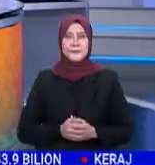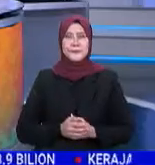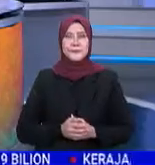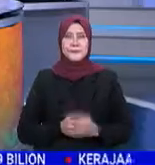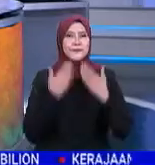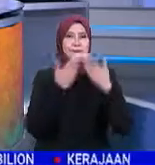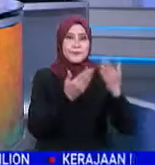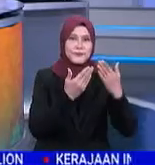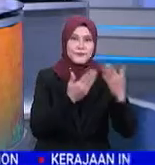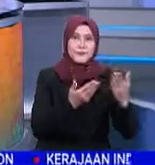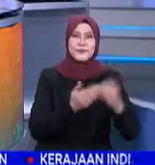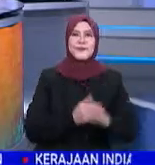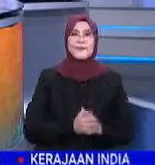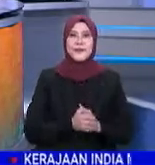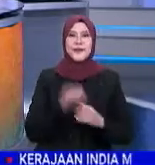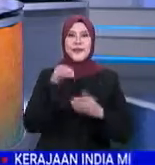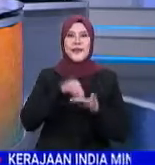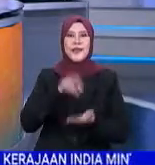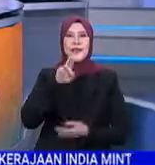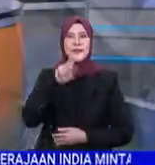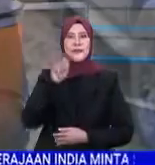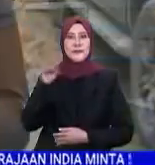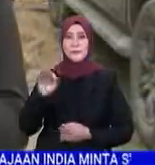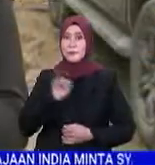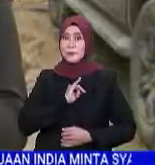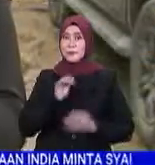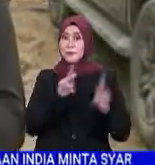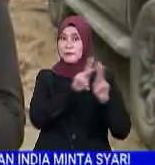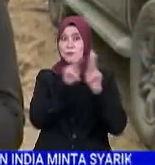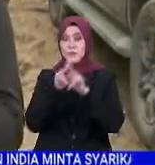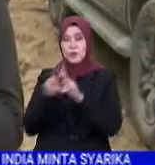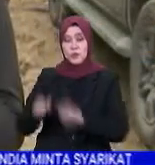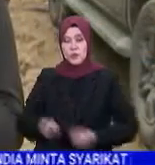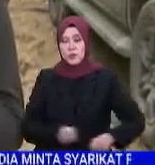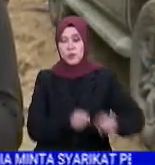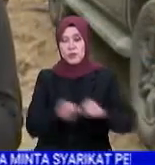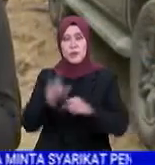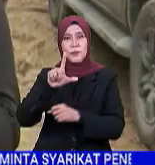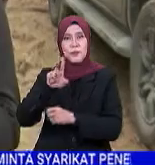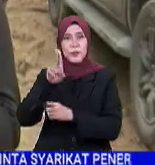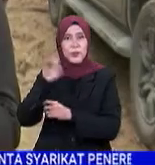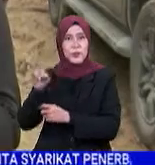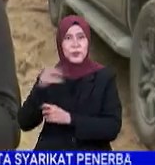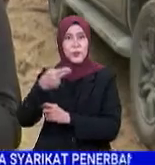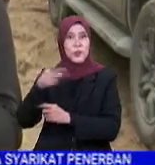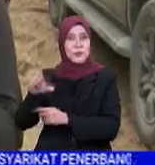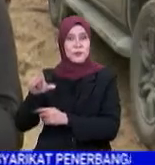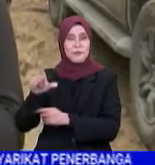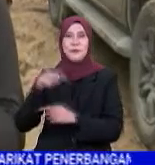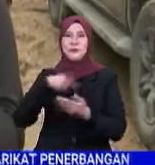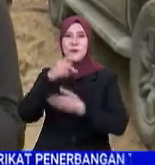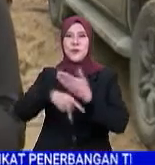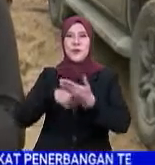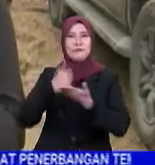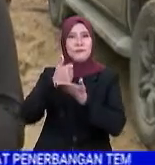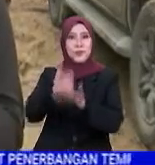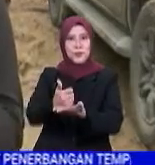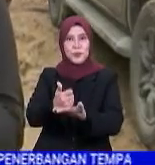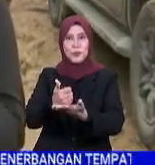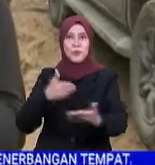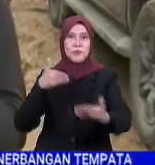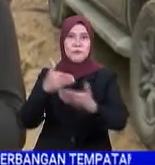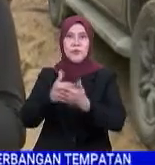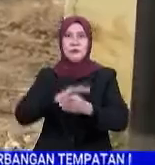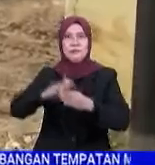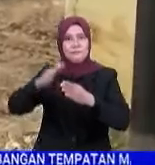Terima kasih rakan penyampai di Angkasa Puri. Saya berada di Kampung Sungai Lui Hulu Langat Selangor sempena dengan program Bantu Hingga Selesai